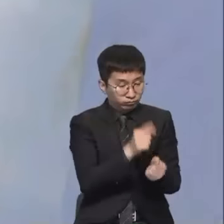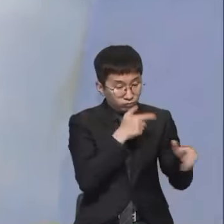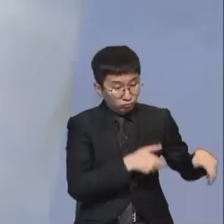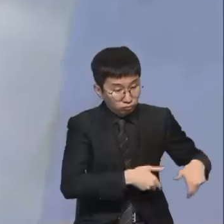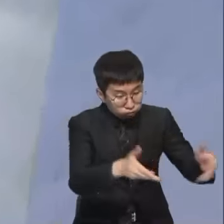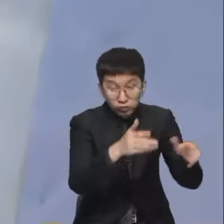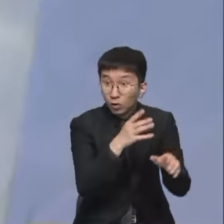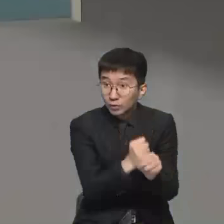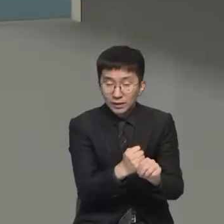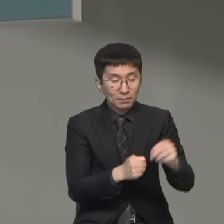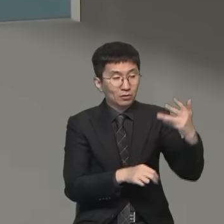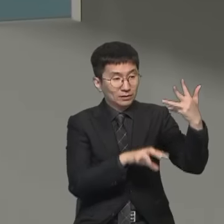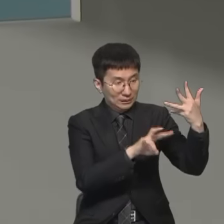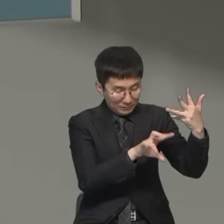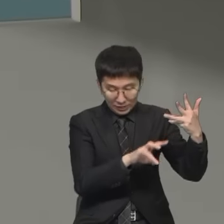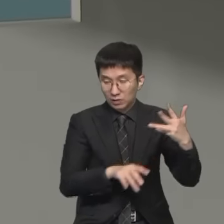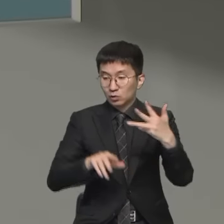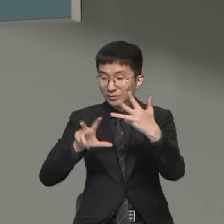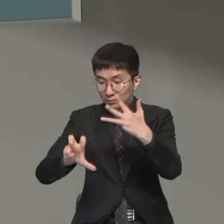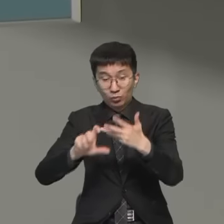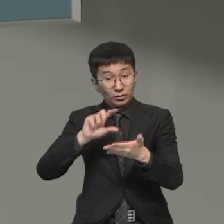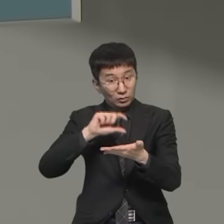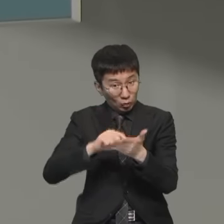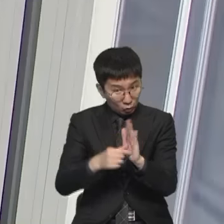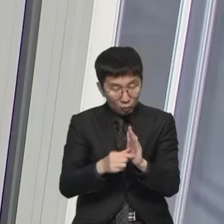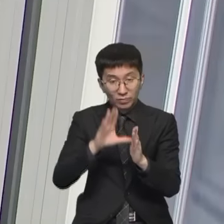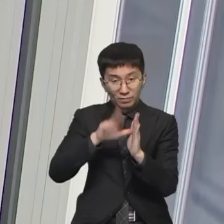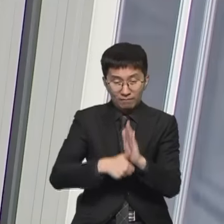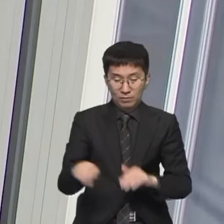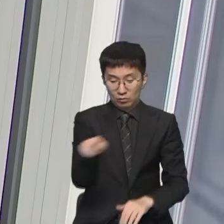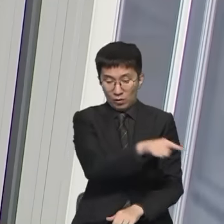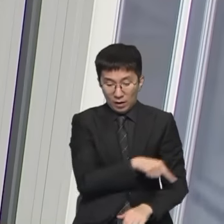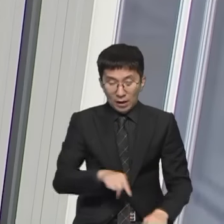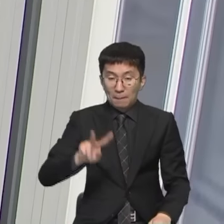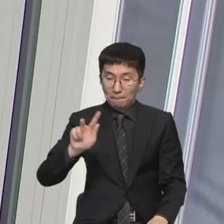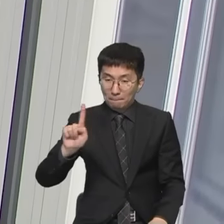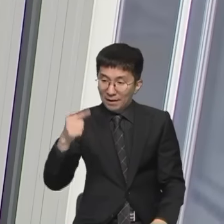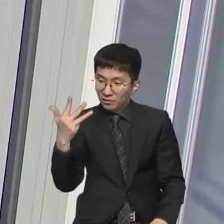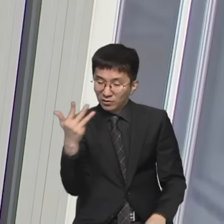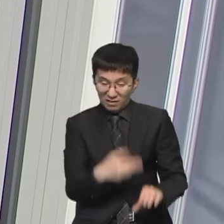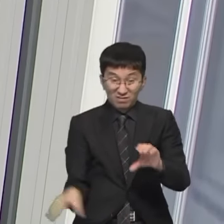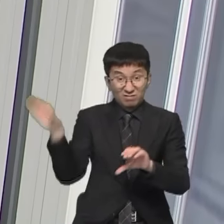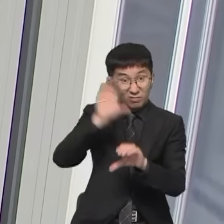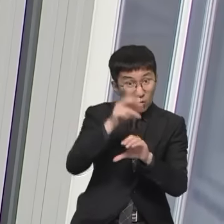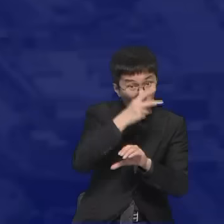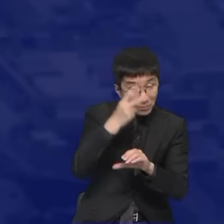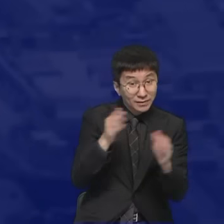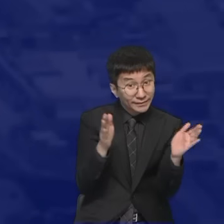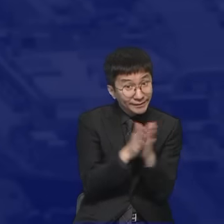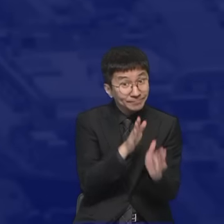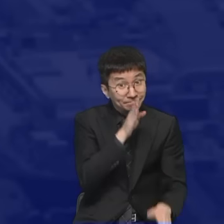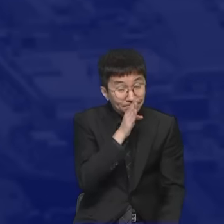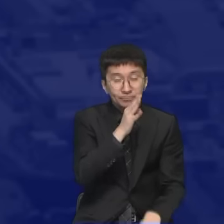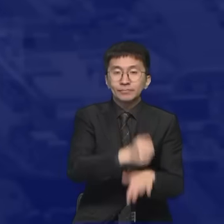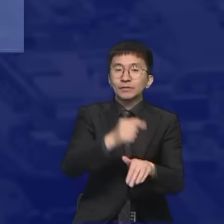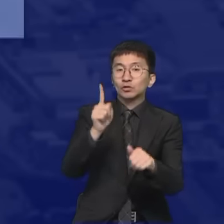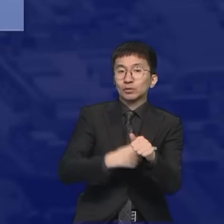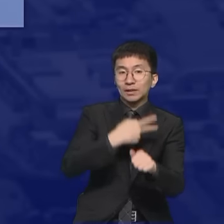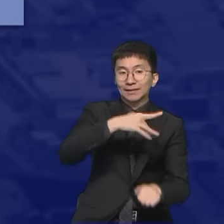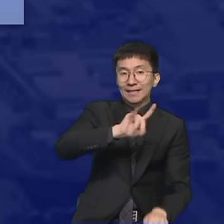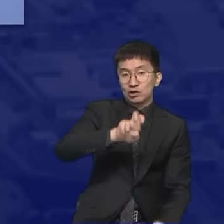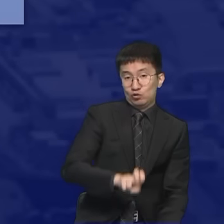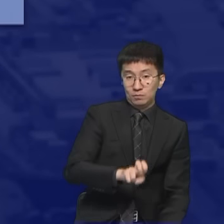24일과 25일까지 해당 지점을 포함해 추가 지정된 108개 지점에서 방사능 검사를 한 결과 세슘은 리터당